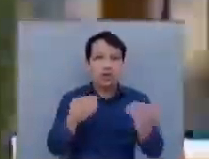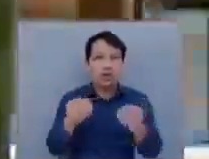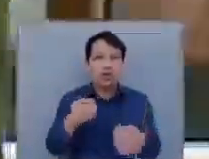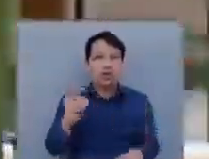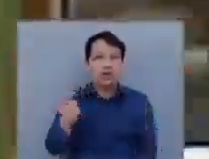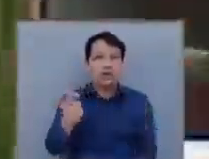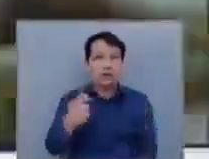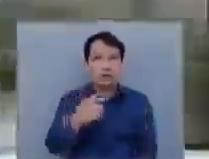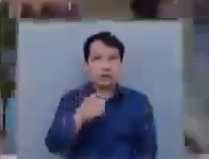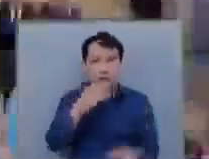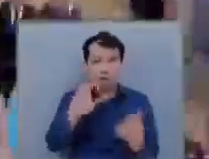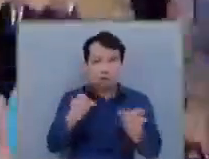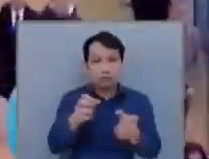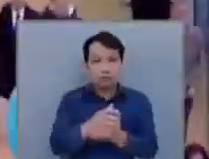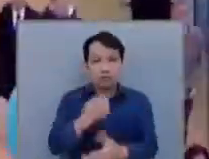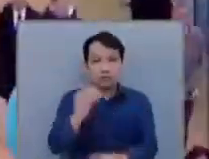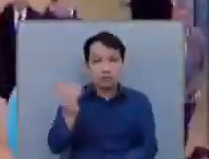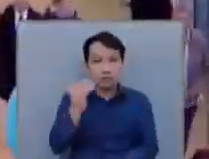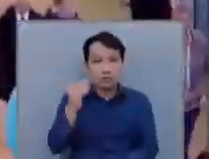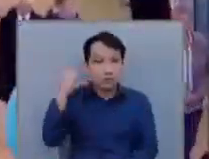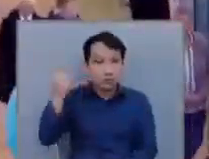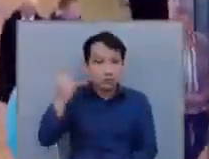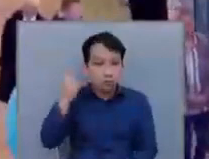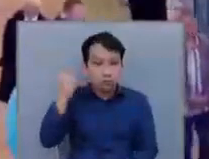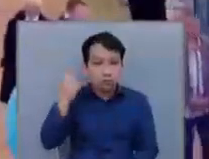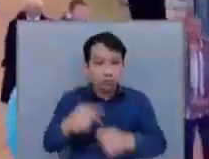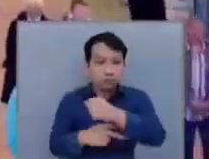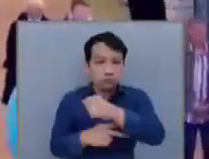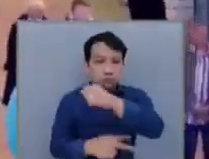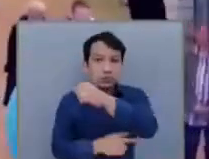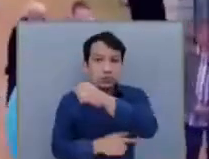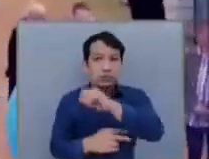76, pumanaw ng payapa si Queen